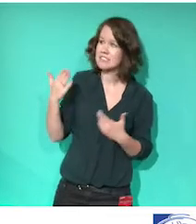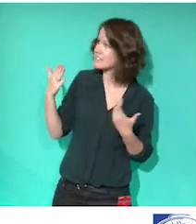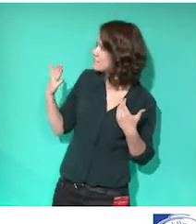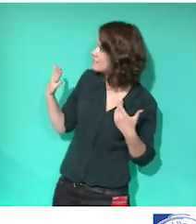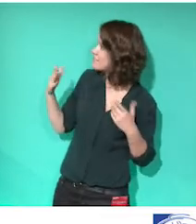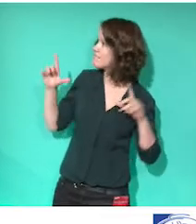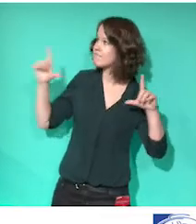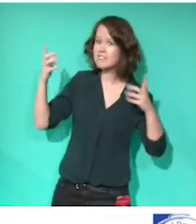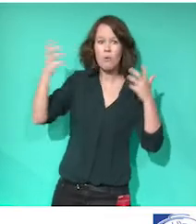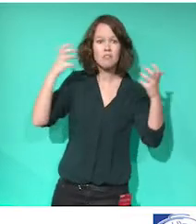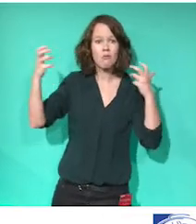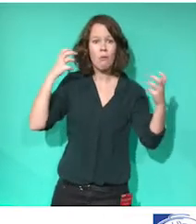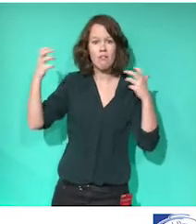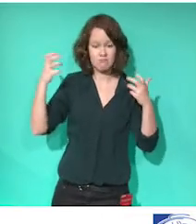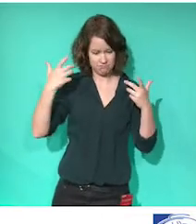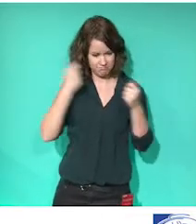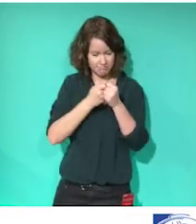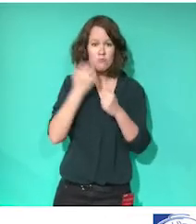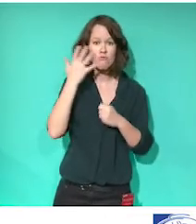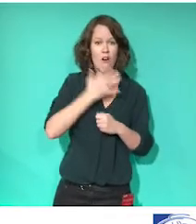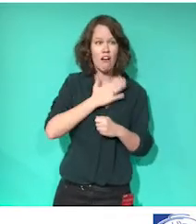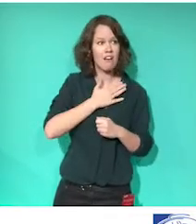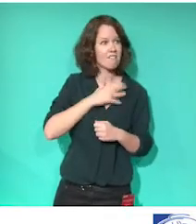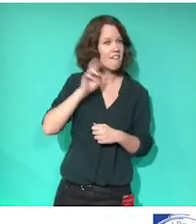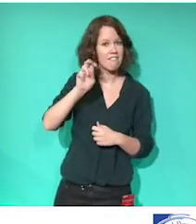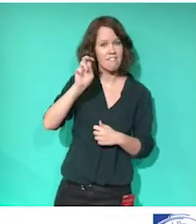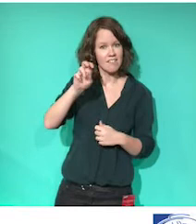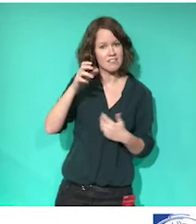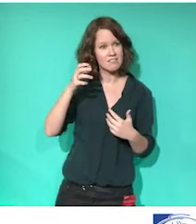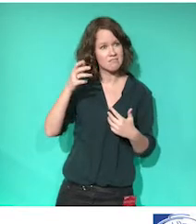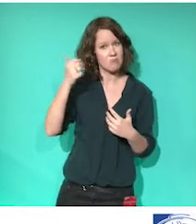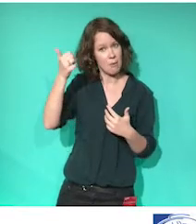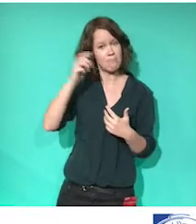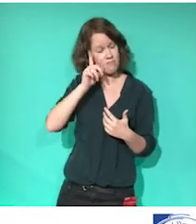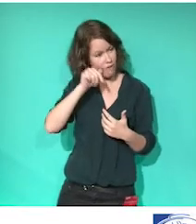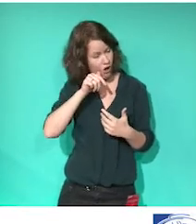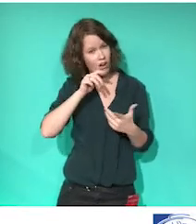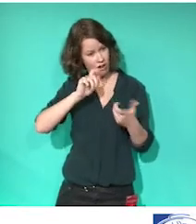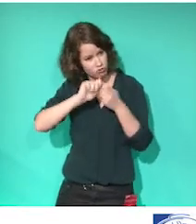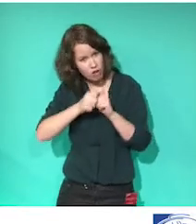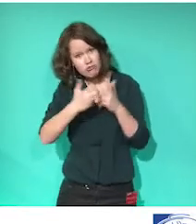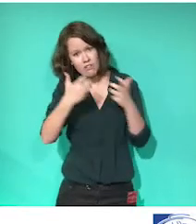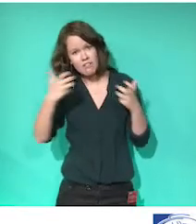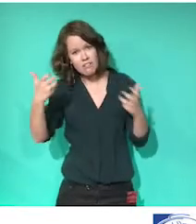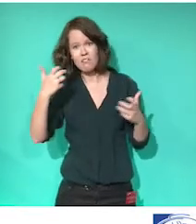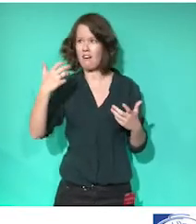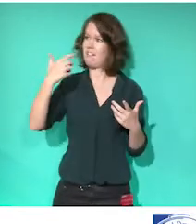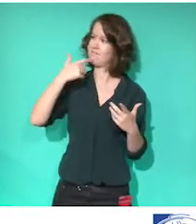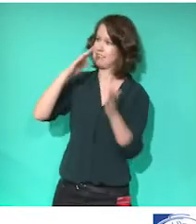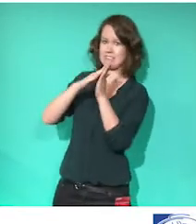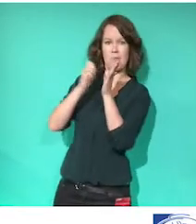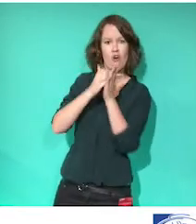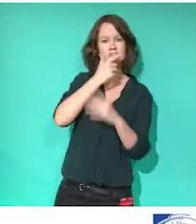de Sexisme Pas Notre Genre. Et ce qui est, de la part d'une institution, un signe vraiment